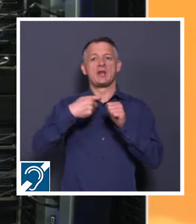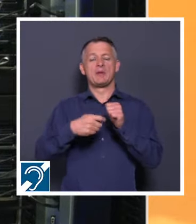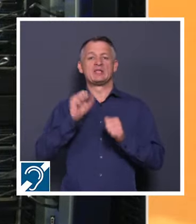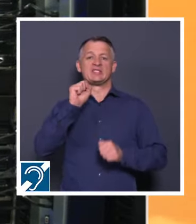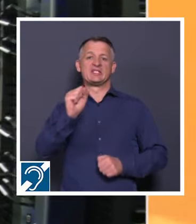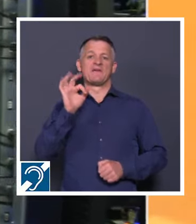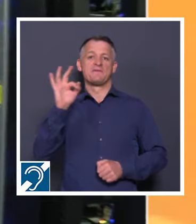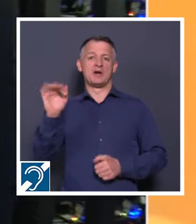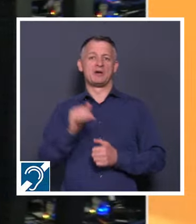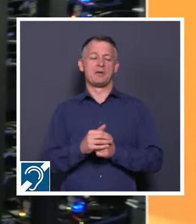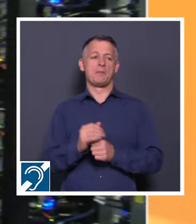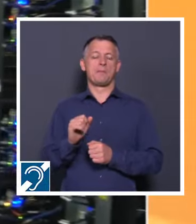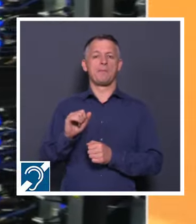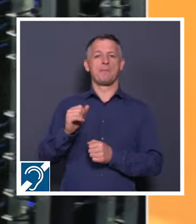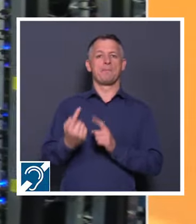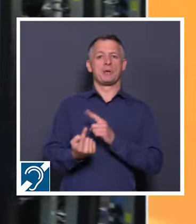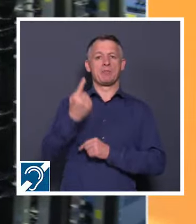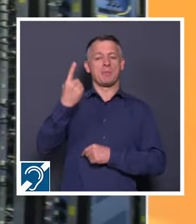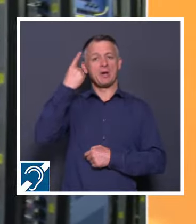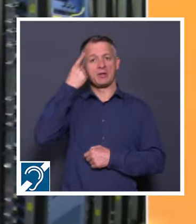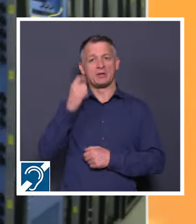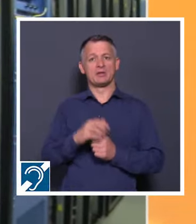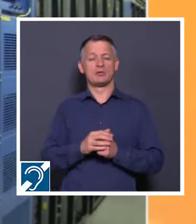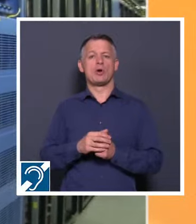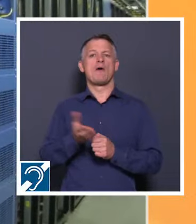m-am gândit a fost Her cu Joaquin Phoenix.